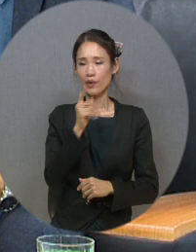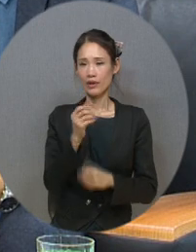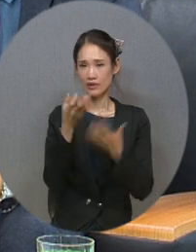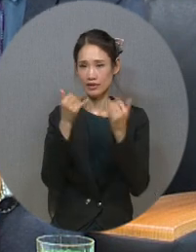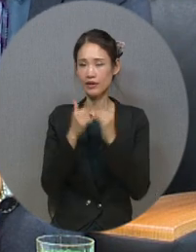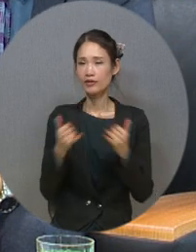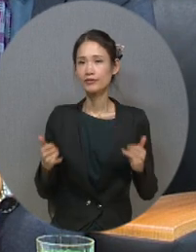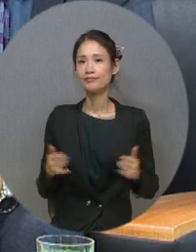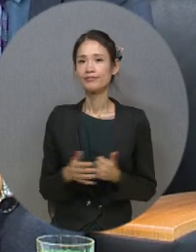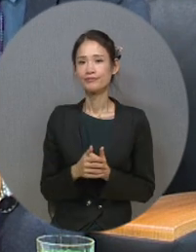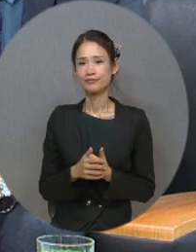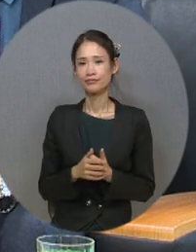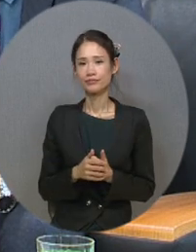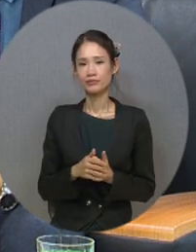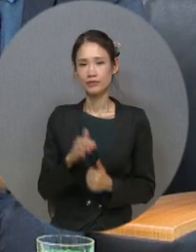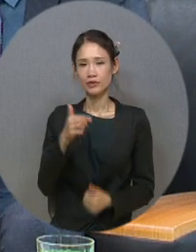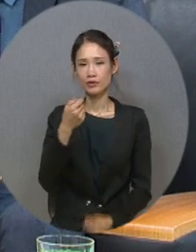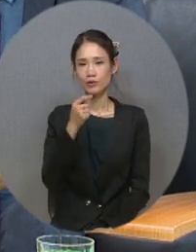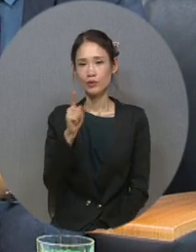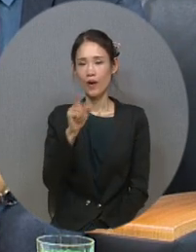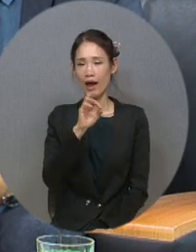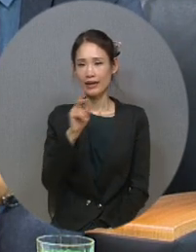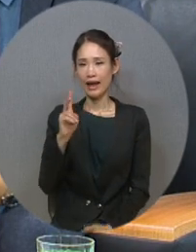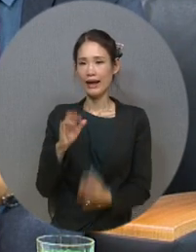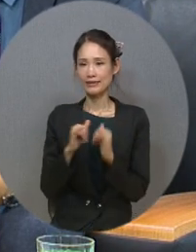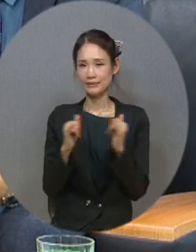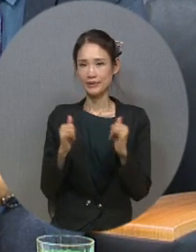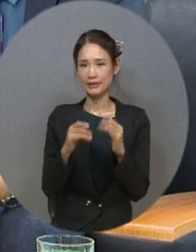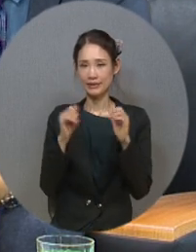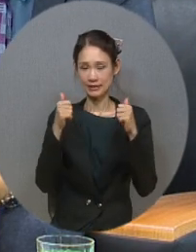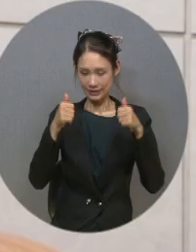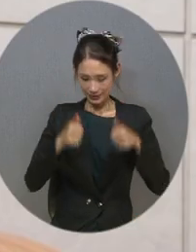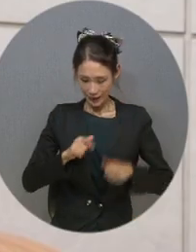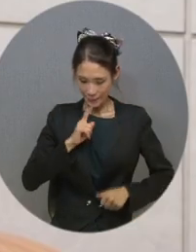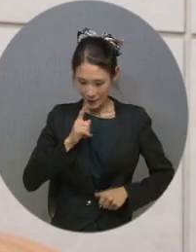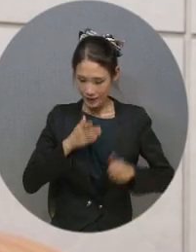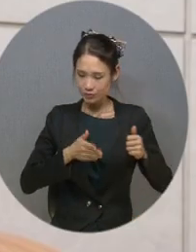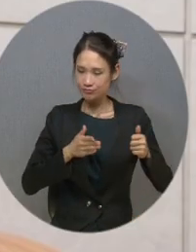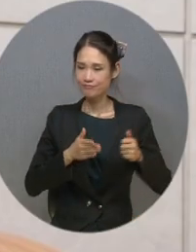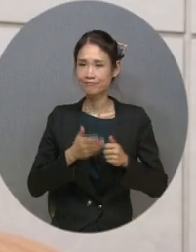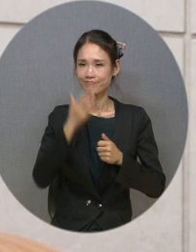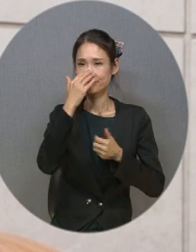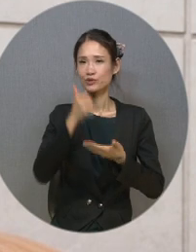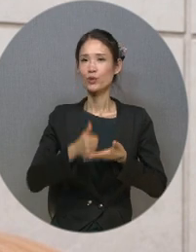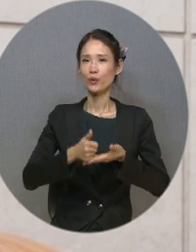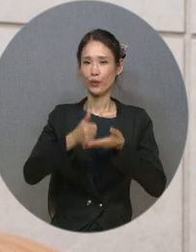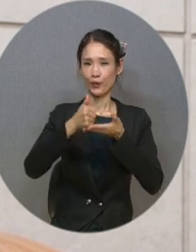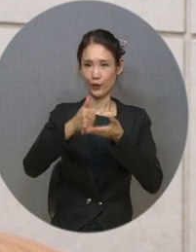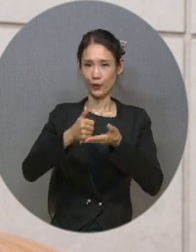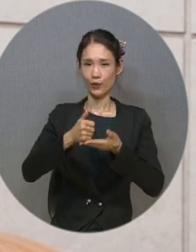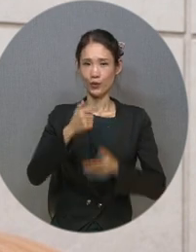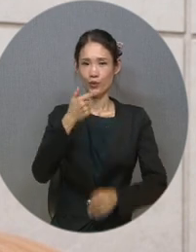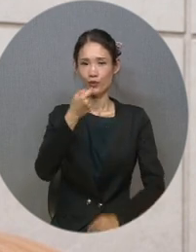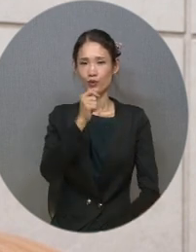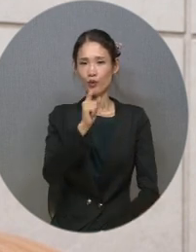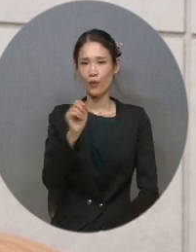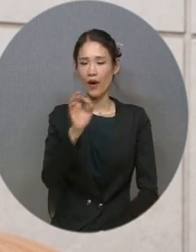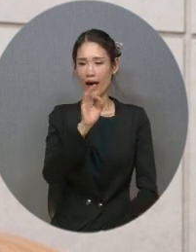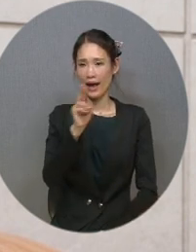시청자와 광양 시민에게 인사 말씀 부탁드립니다. 존경하는 광양 시민